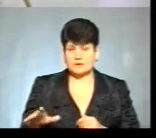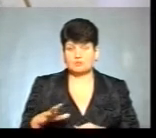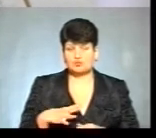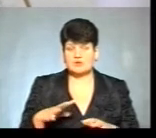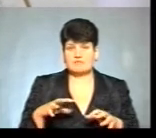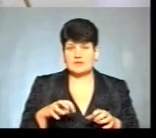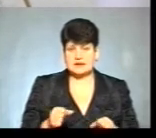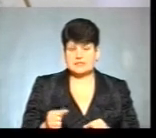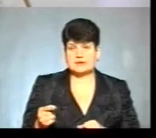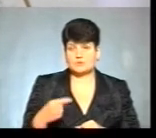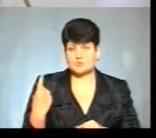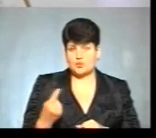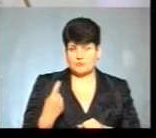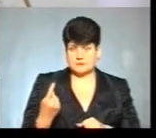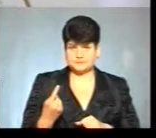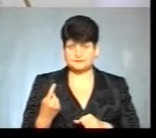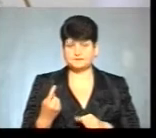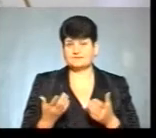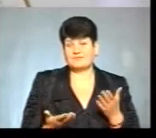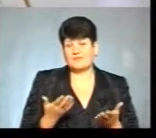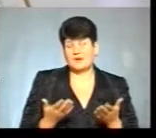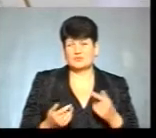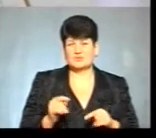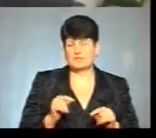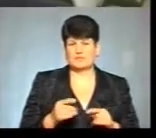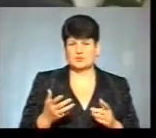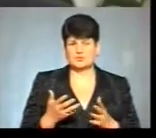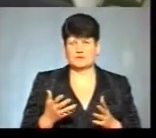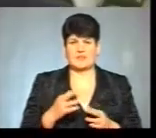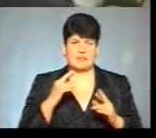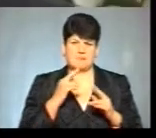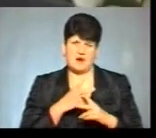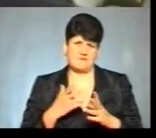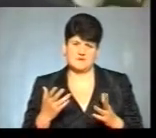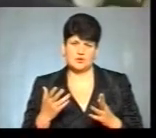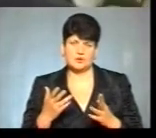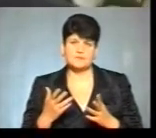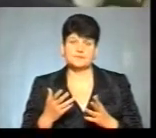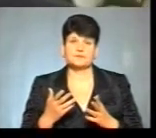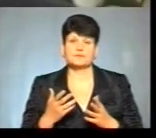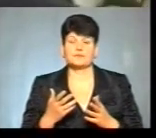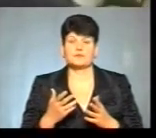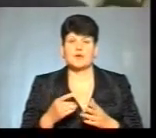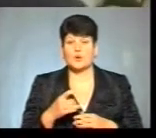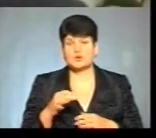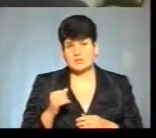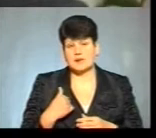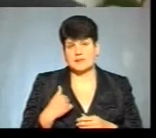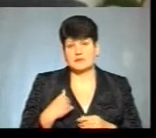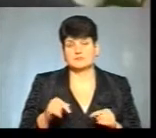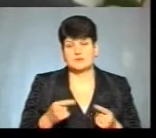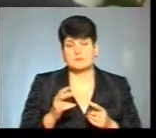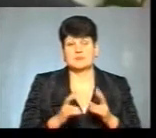власниками там Тернопільської області. Так? Ну, якось воно певне неправильно. Так? Хоча я заснував ще